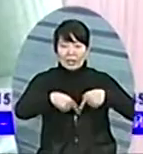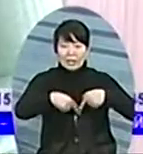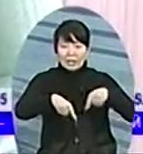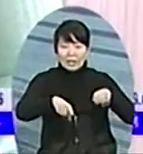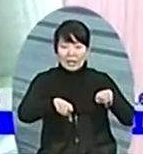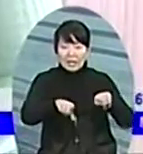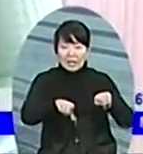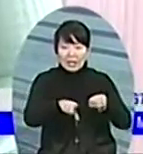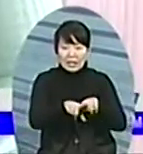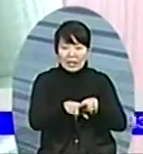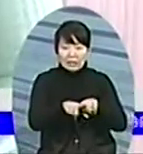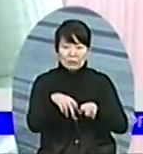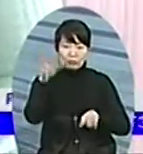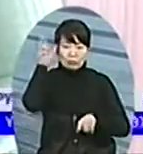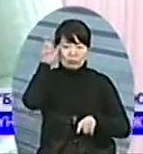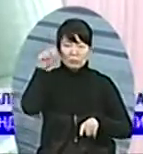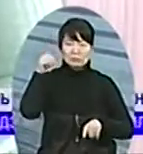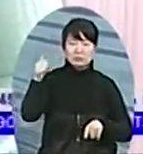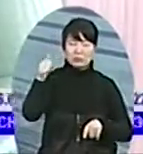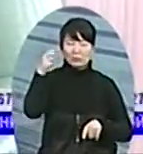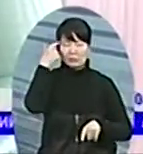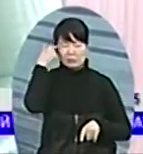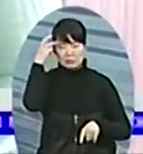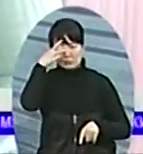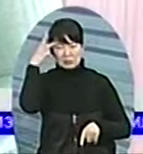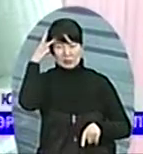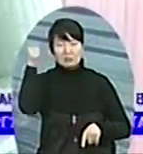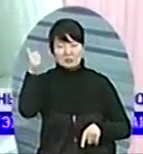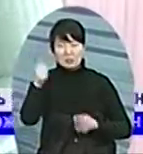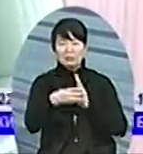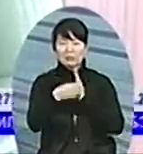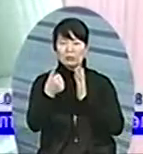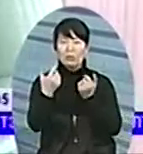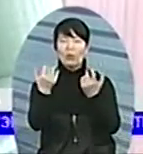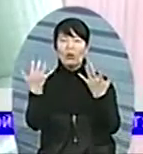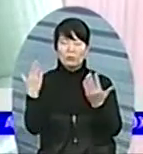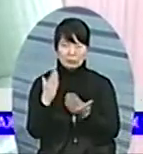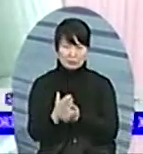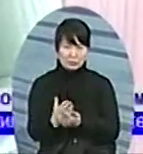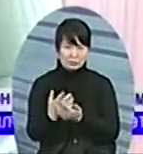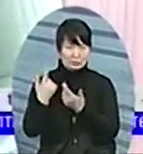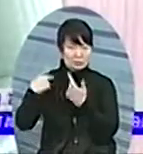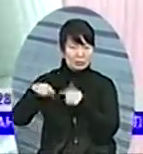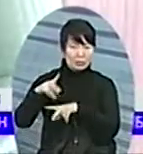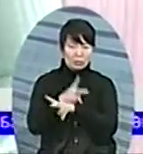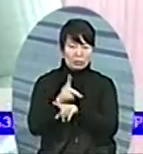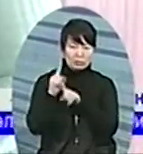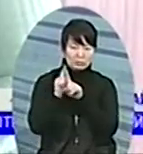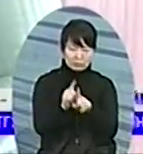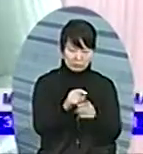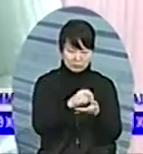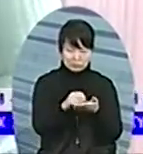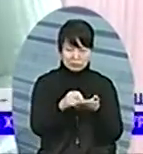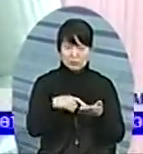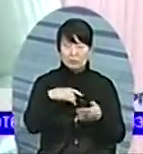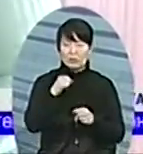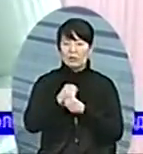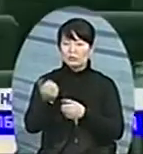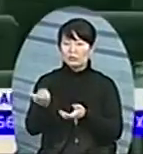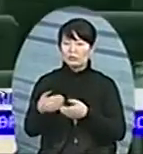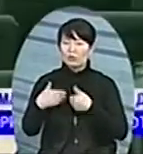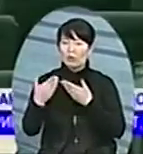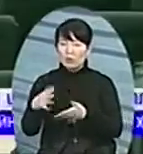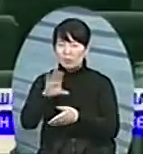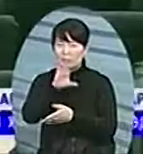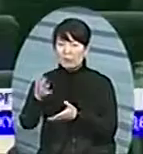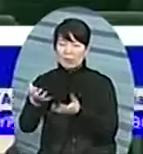надаас цааш айгүйх боловсралтай тий мэдлэгтэй хүмүүс чадвартай хүмүүс зөндөө байна. Тэгээд хуулиндаа ингэж заасан болохоор нөгөө ажил олгогч байгаль маань авч чадахгүй.